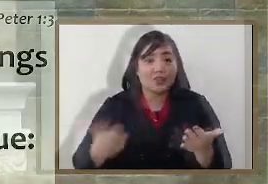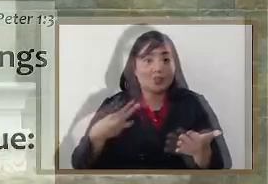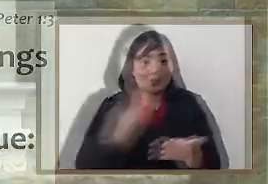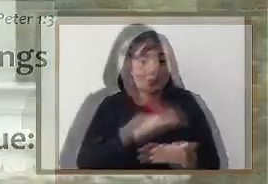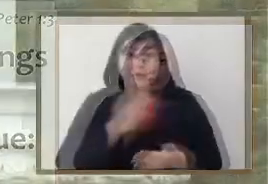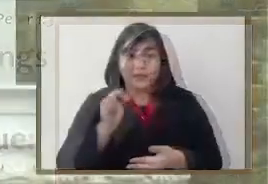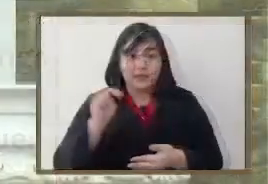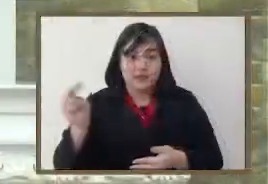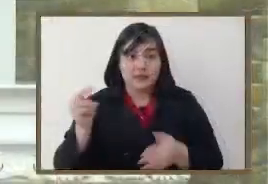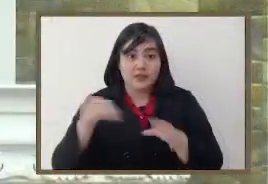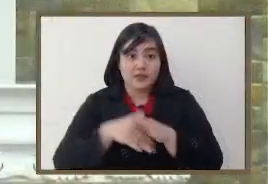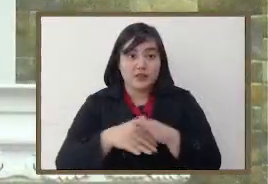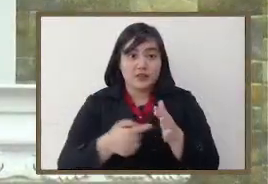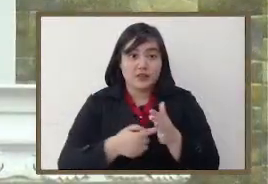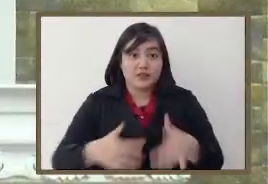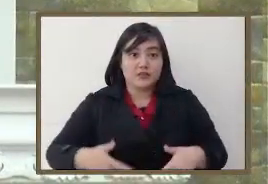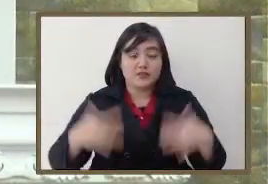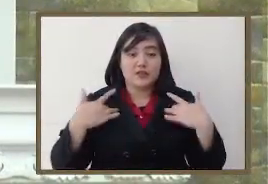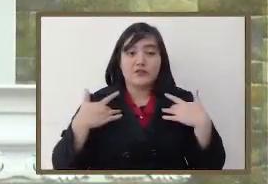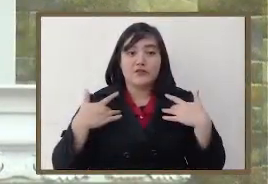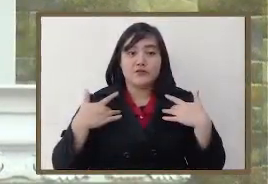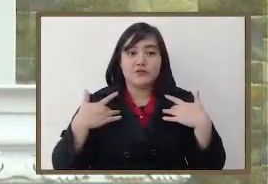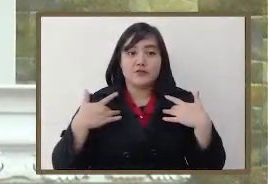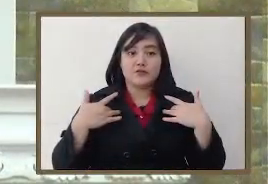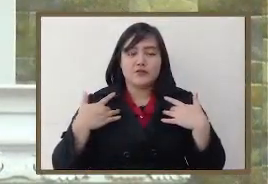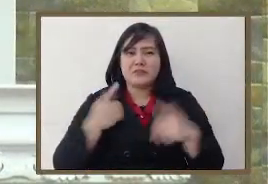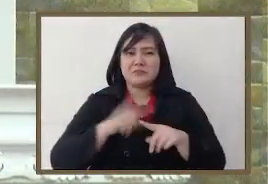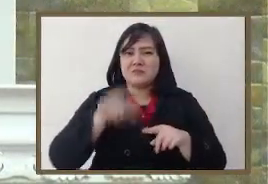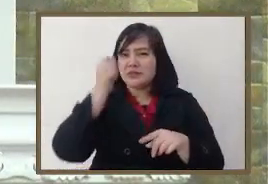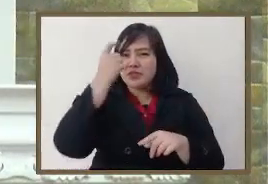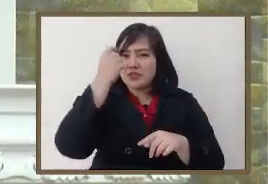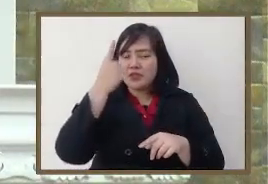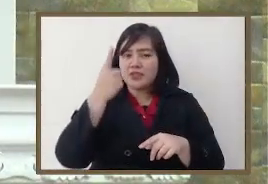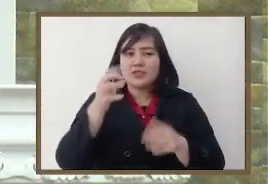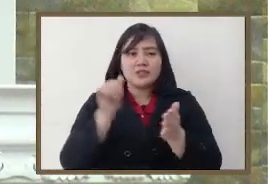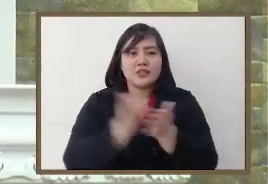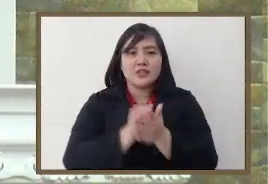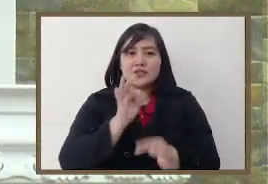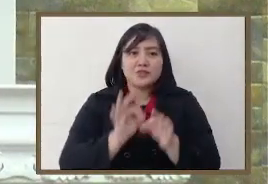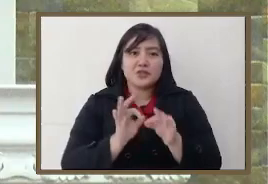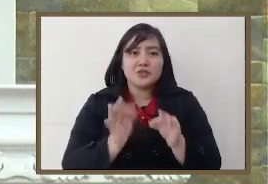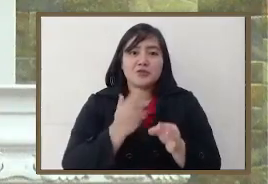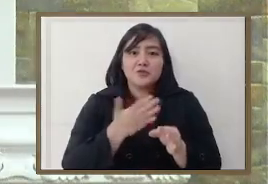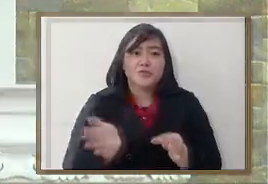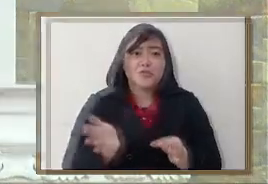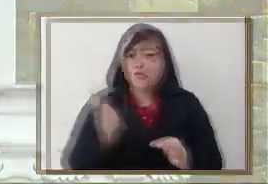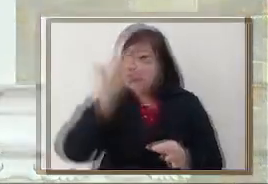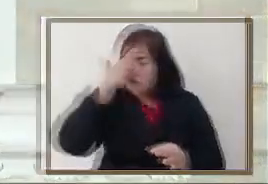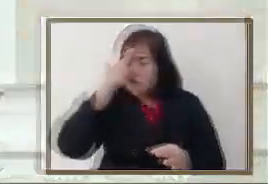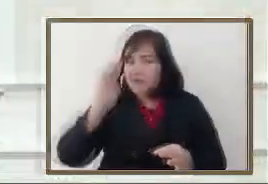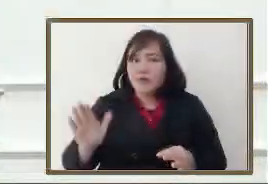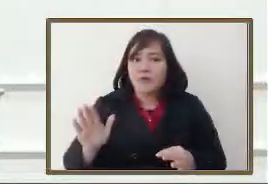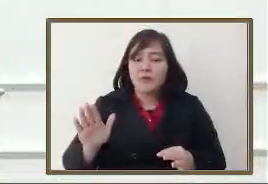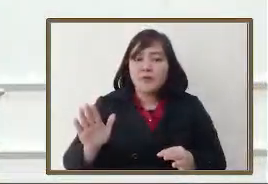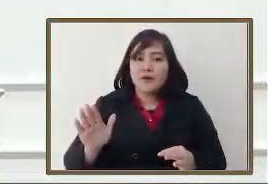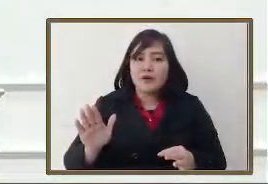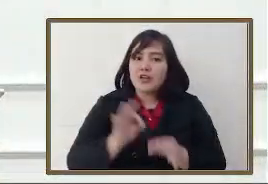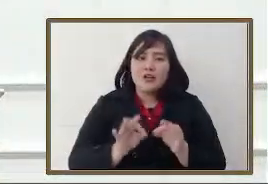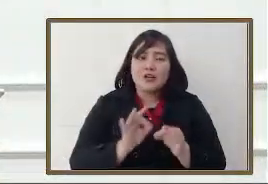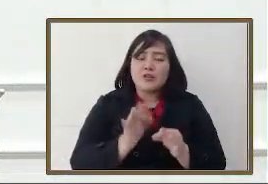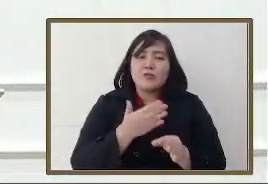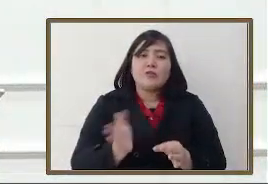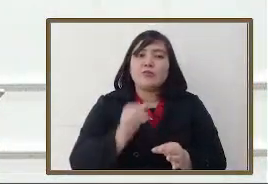ito. You see, but do you understand that if you don't know, if you don't have the knowledge of